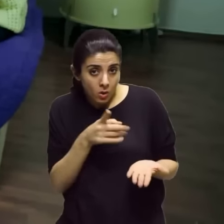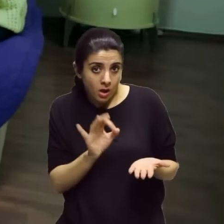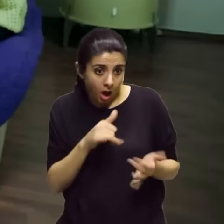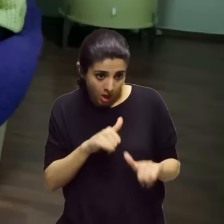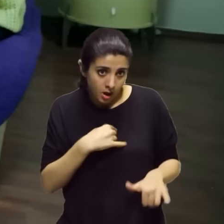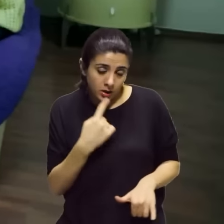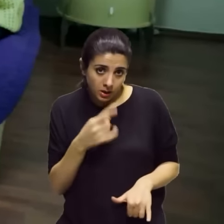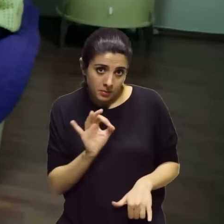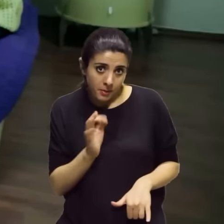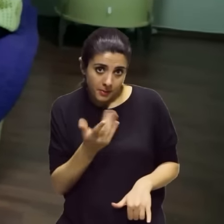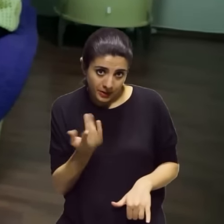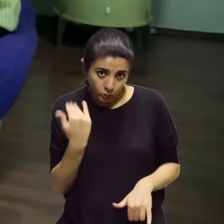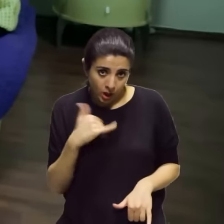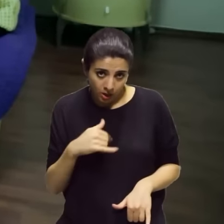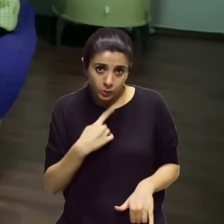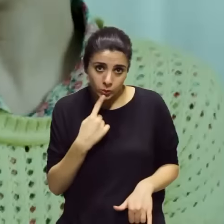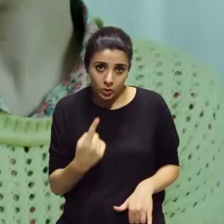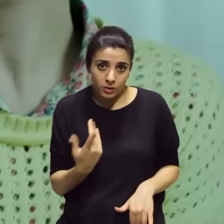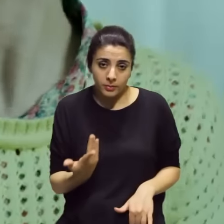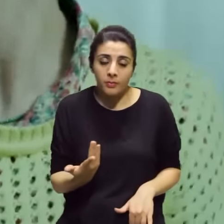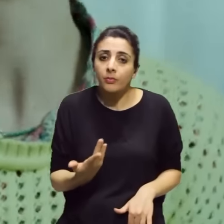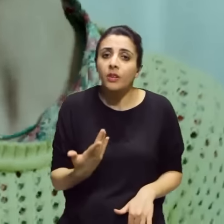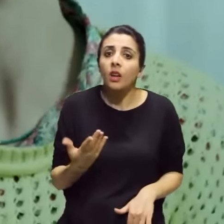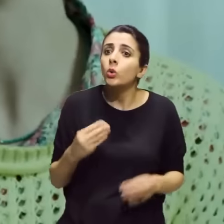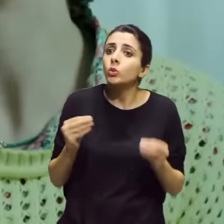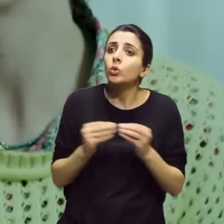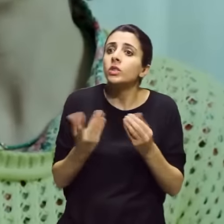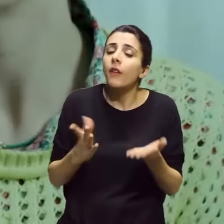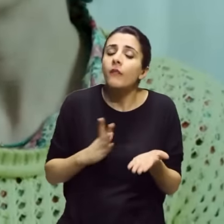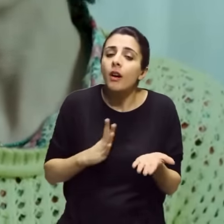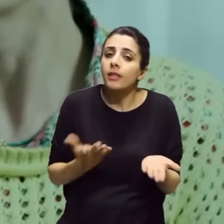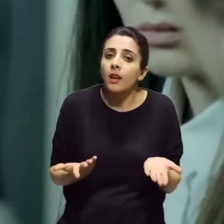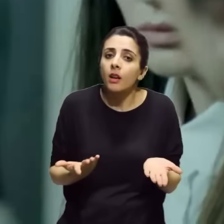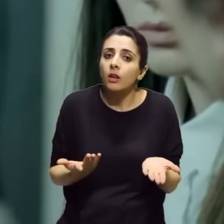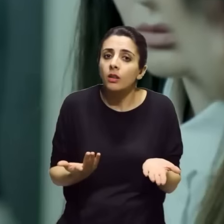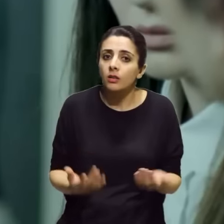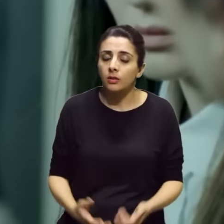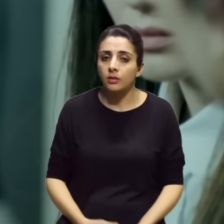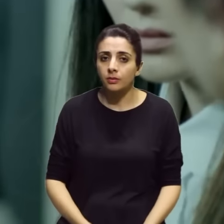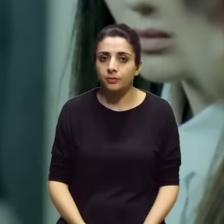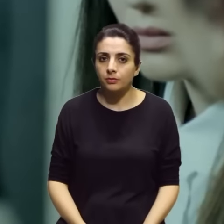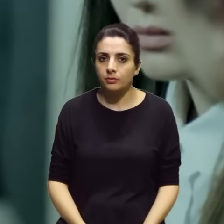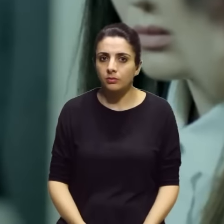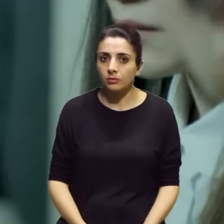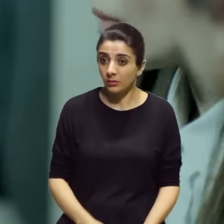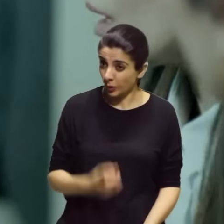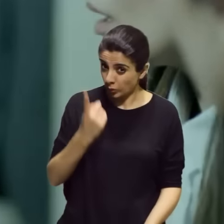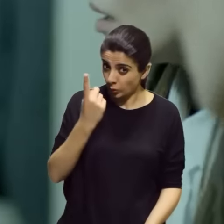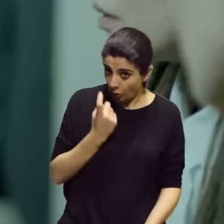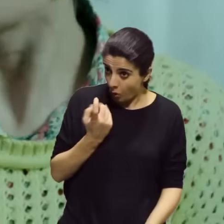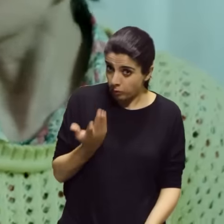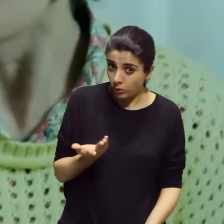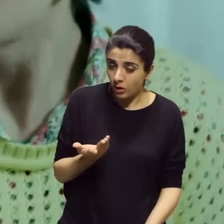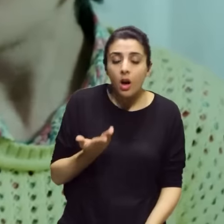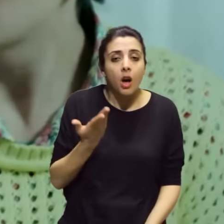ben de aynı şeyi söylemiştim biraz önce ya bak. Neyin suçluluğu sence Eda abla? Ha? Nasıl yani, soruyor musunuz bunu